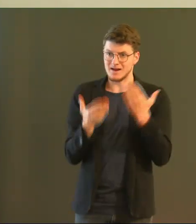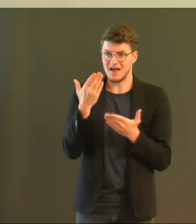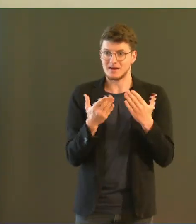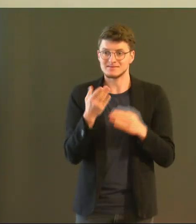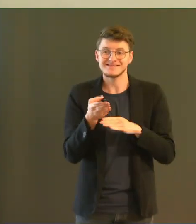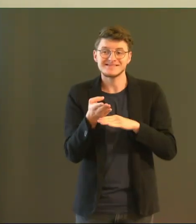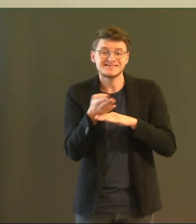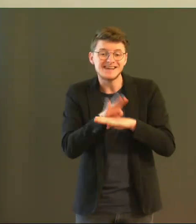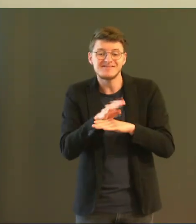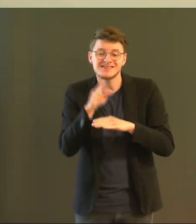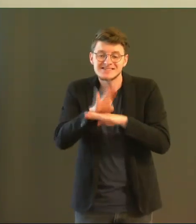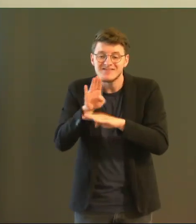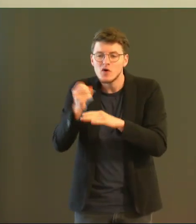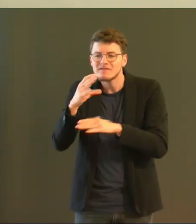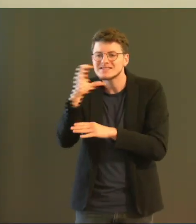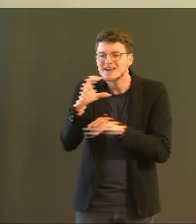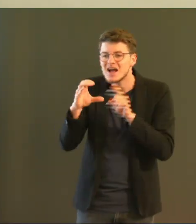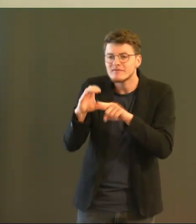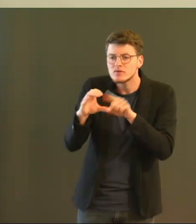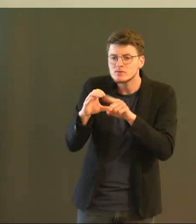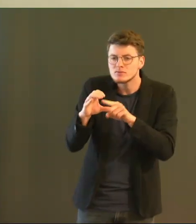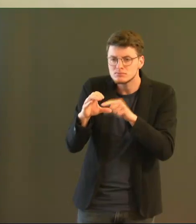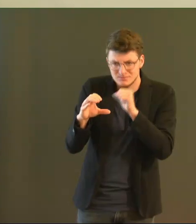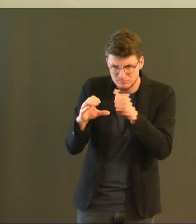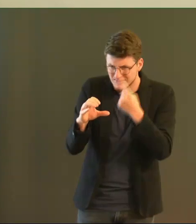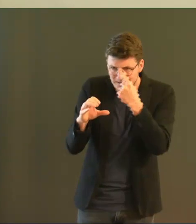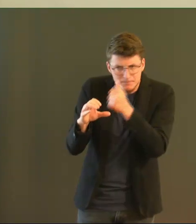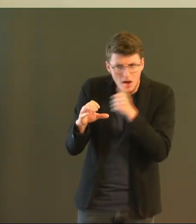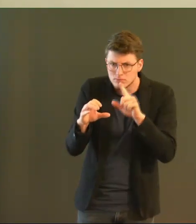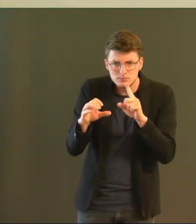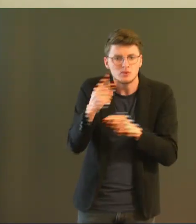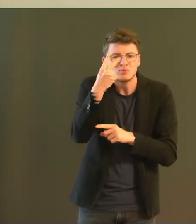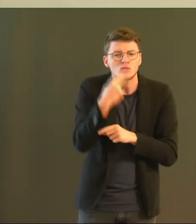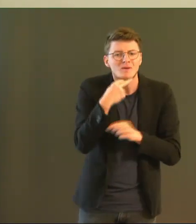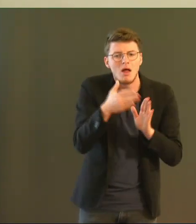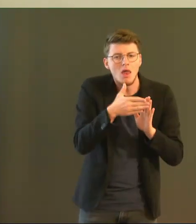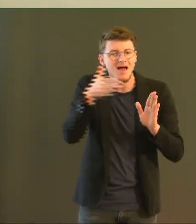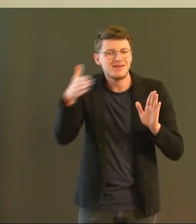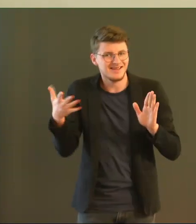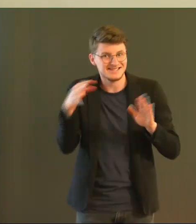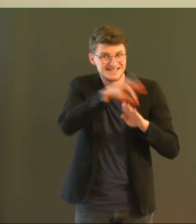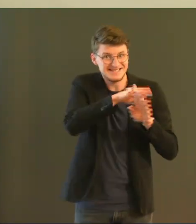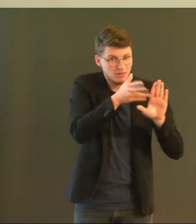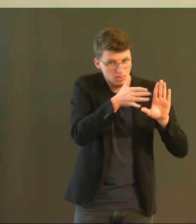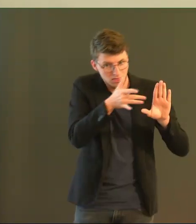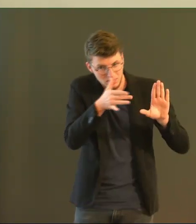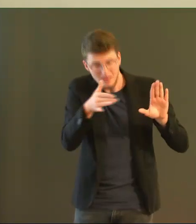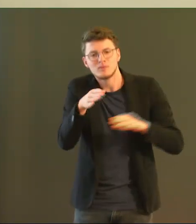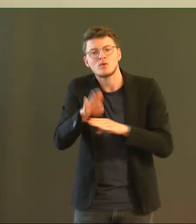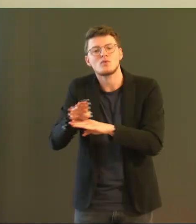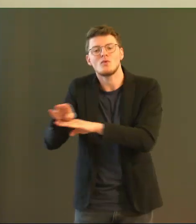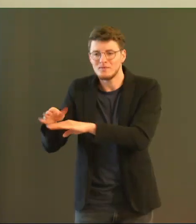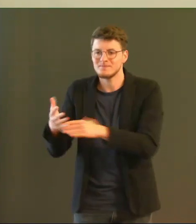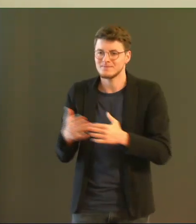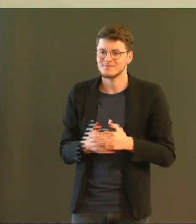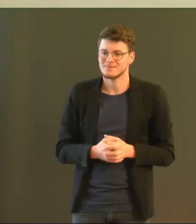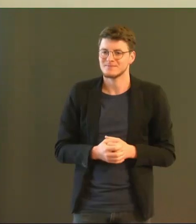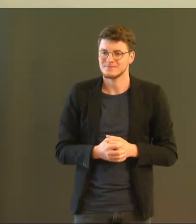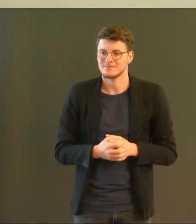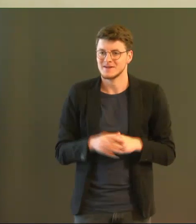américaine interdisant les paramètres des tisanes leur part m andy cato quine de tout comme stephen